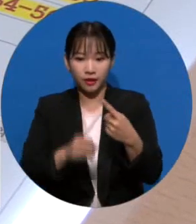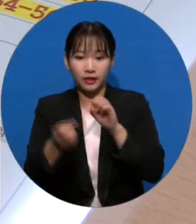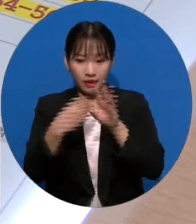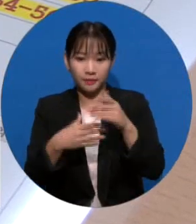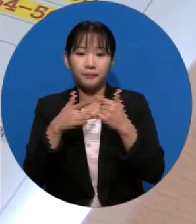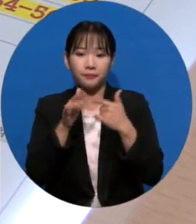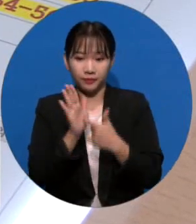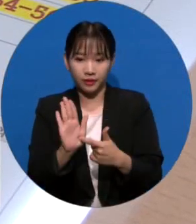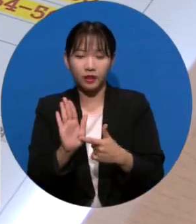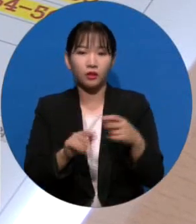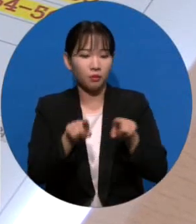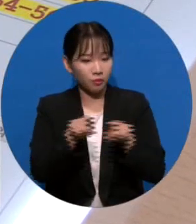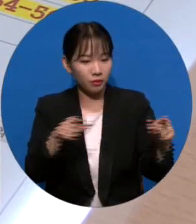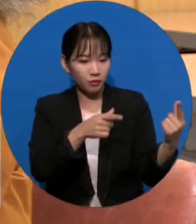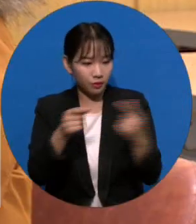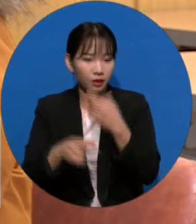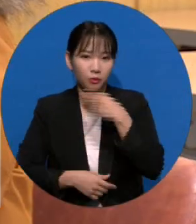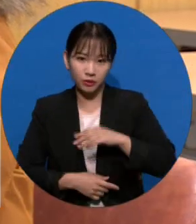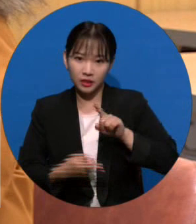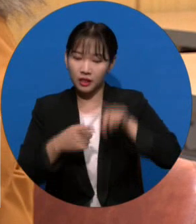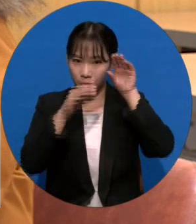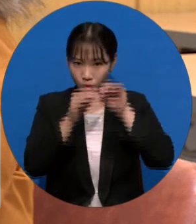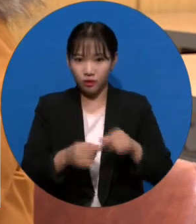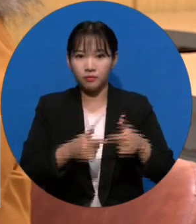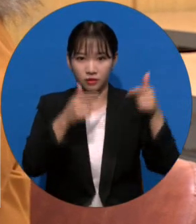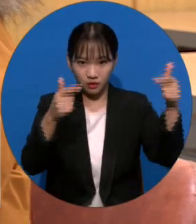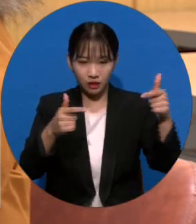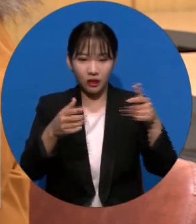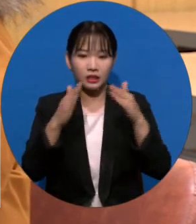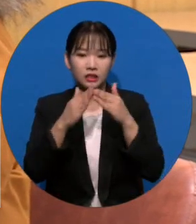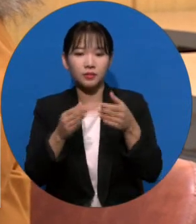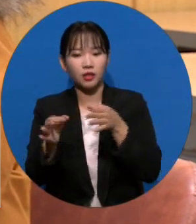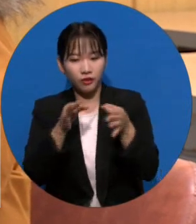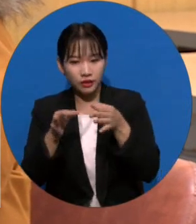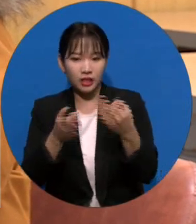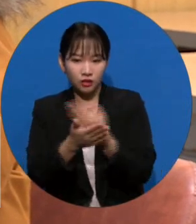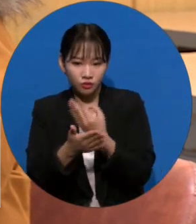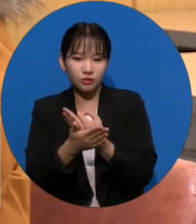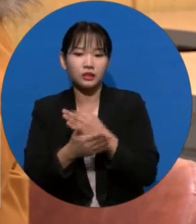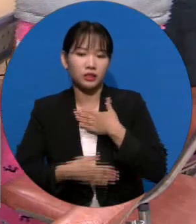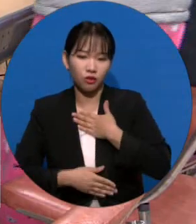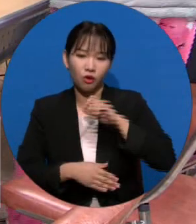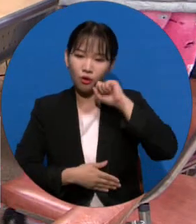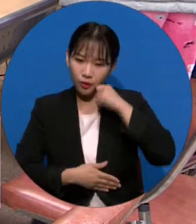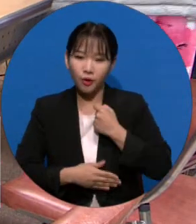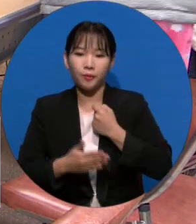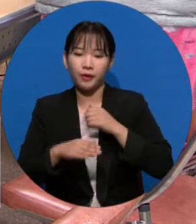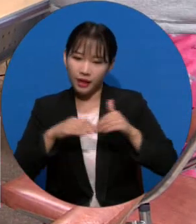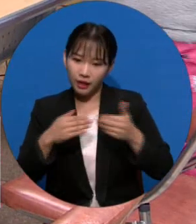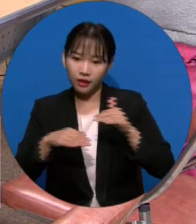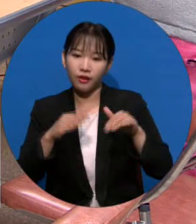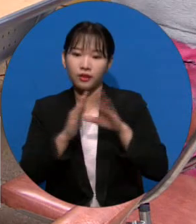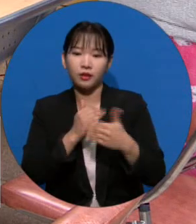나타났습니다. 또 보편적 복지에 대한 공감도가 증가하고 가계의 경제와 정서적 어려움을 해결하는 데 도움이 됐다는 답변